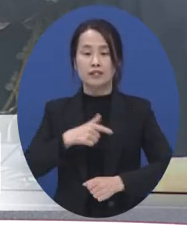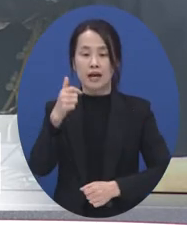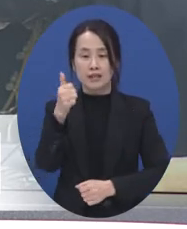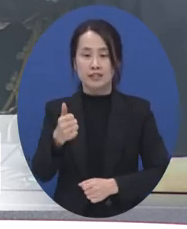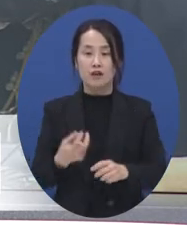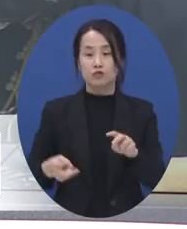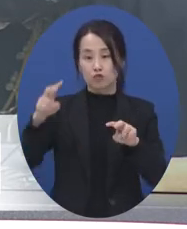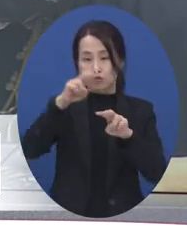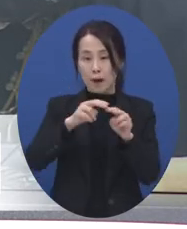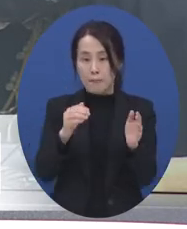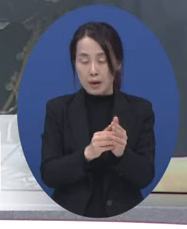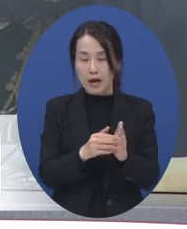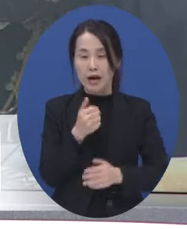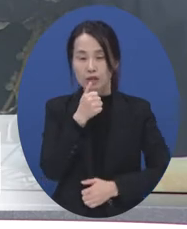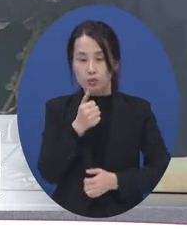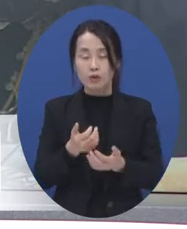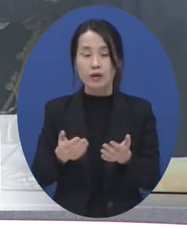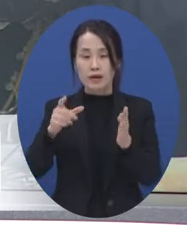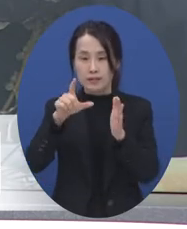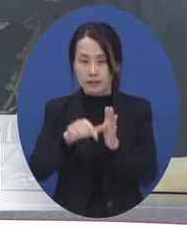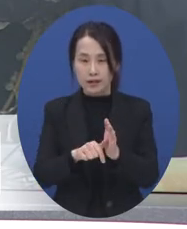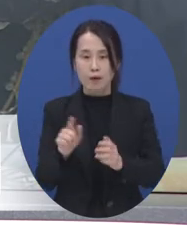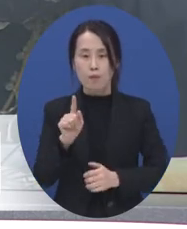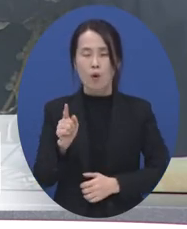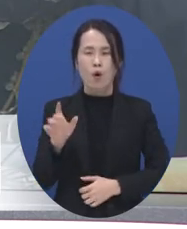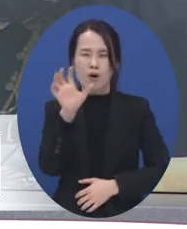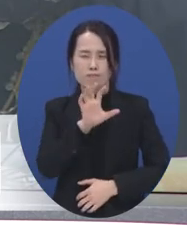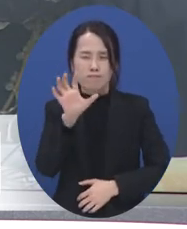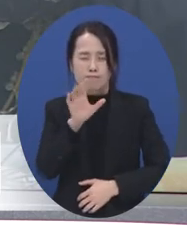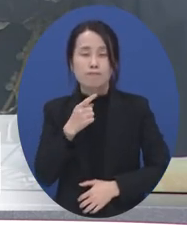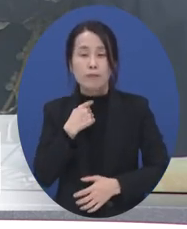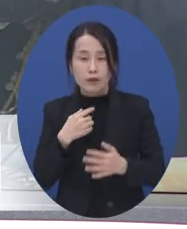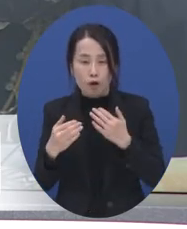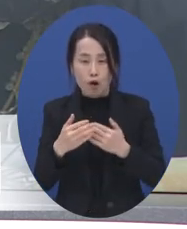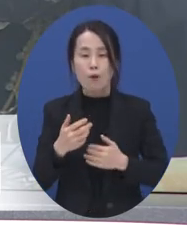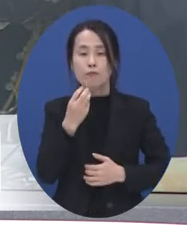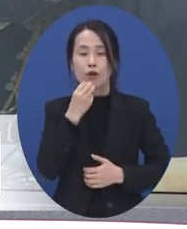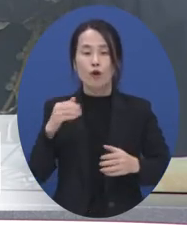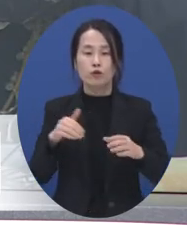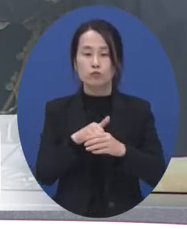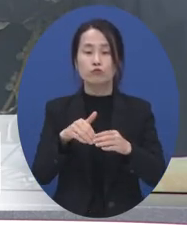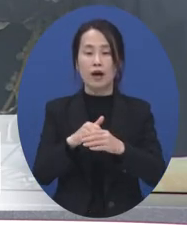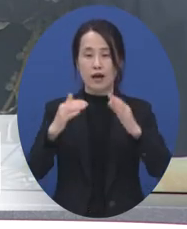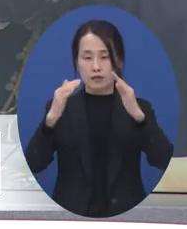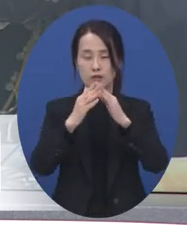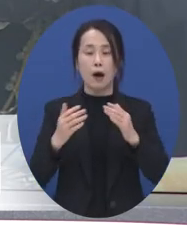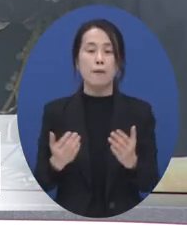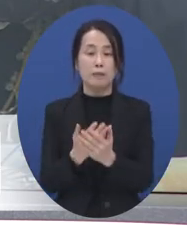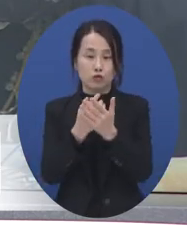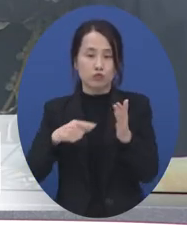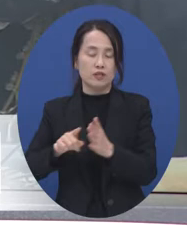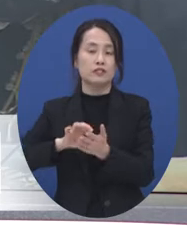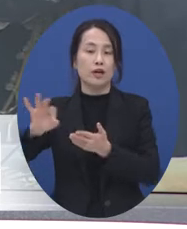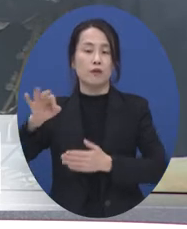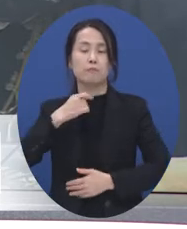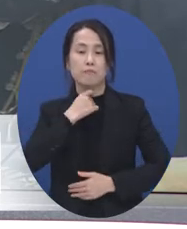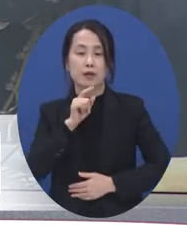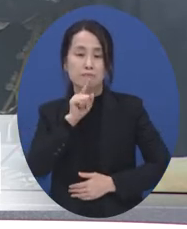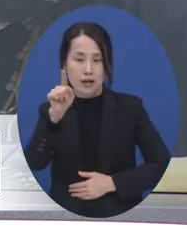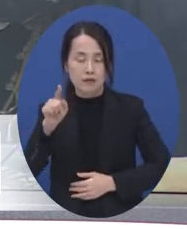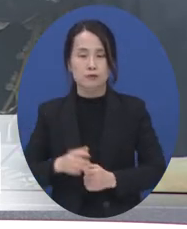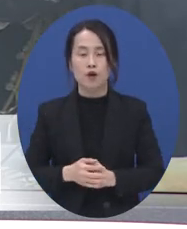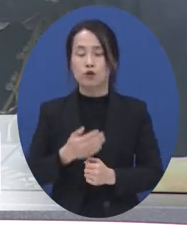무 첫 기자간담회에서 수십 년간 갈고 닦은 경험을 경기도 문화의전당 발전해 쓰겠다 며 한국을 대표하는